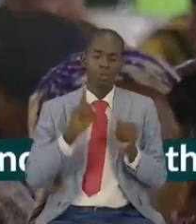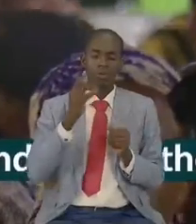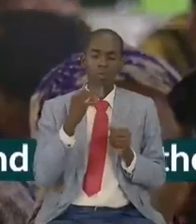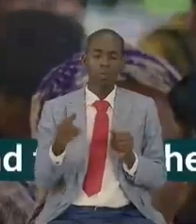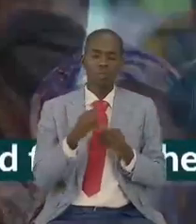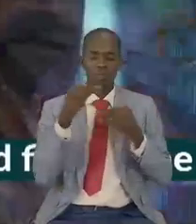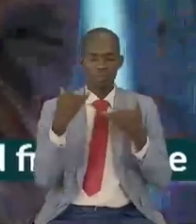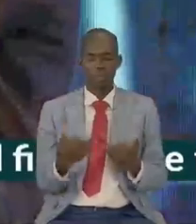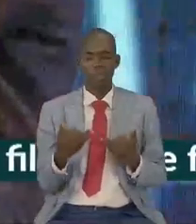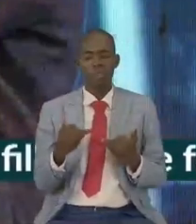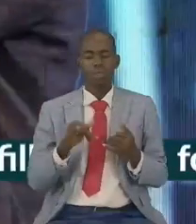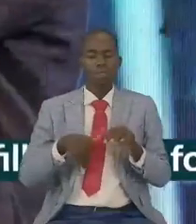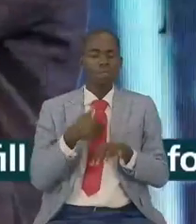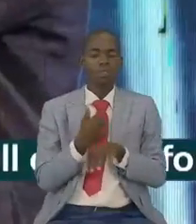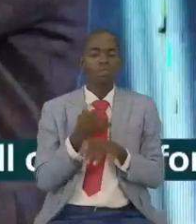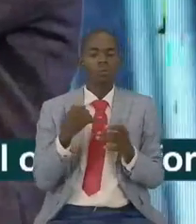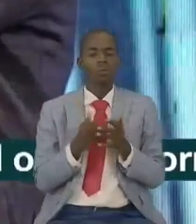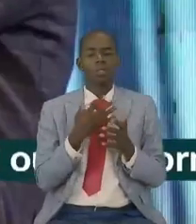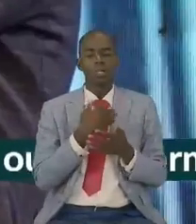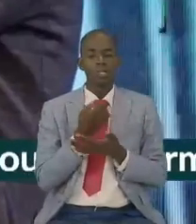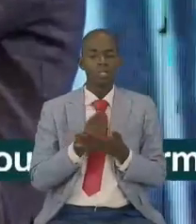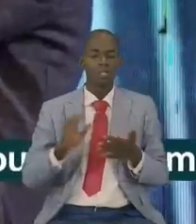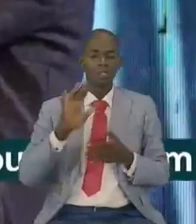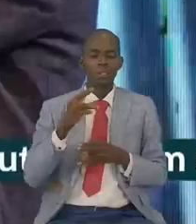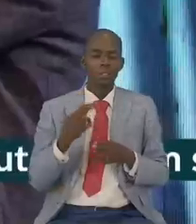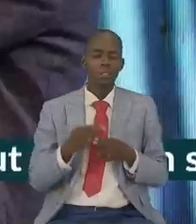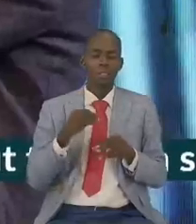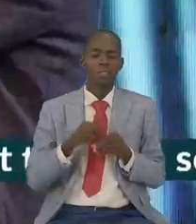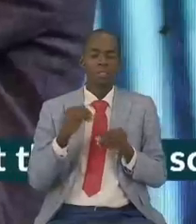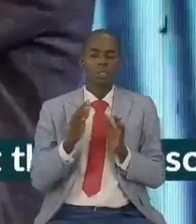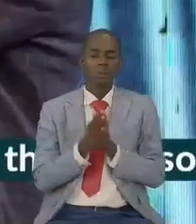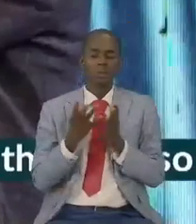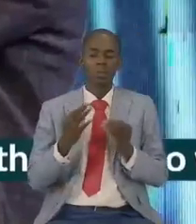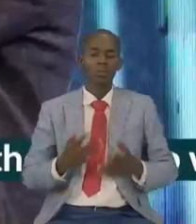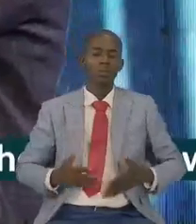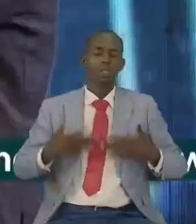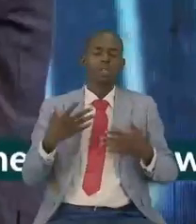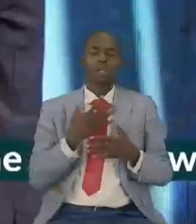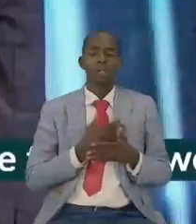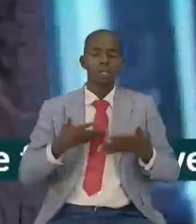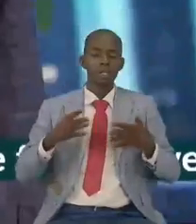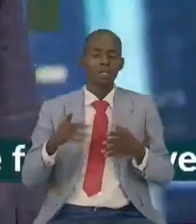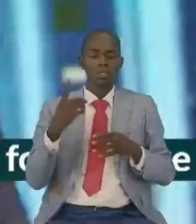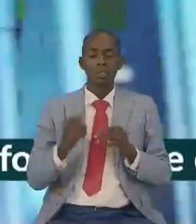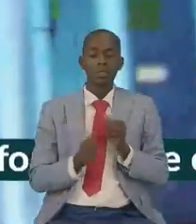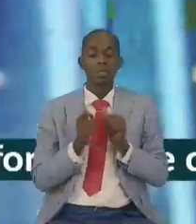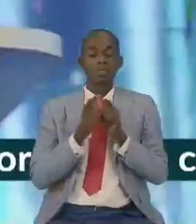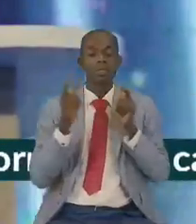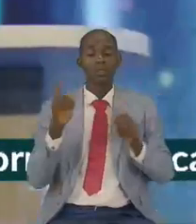maintenant. Confirme-le et écris leur nom dans le livre de vie. Et le plus